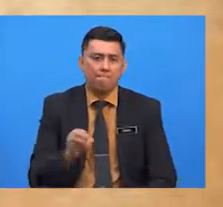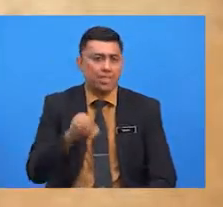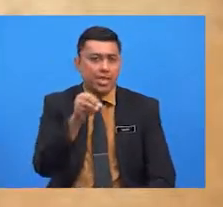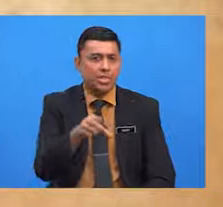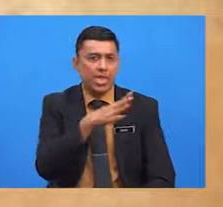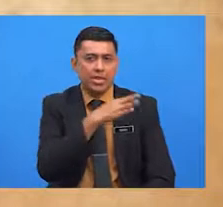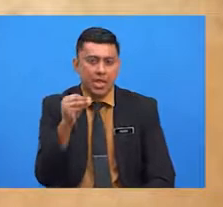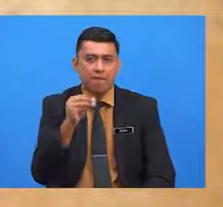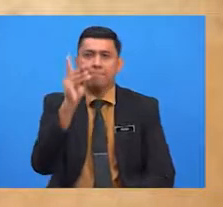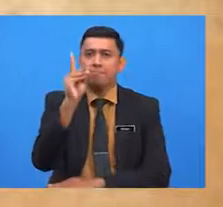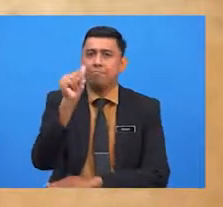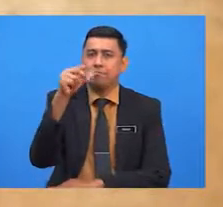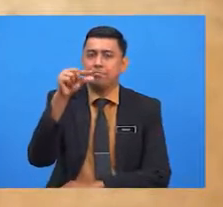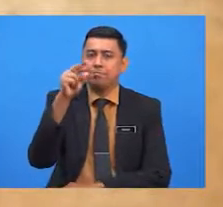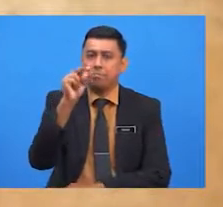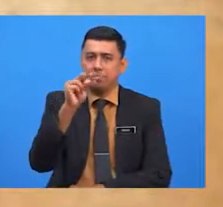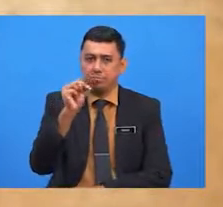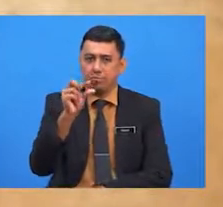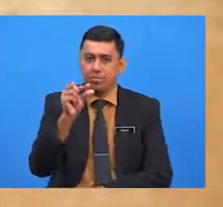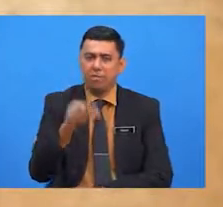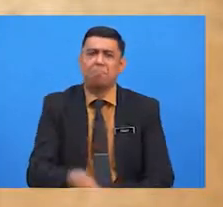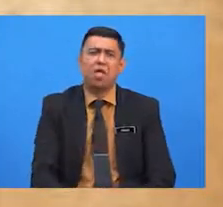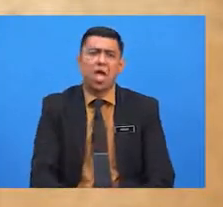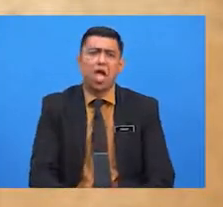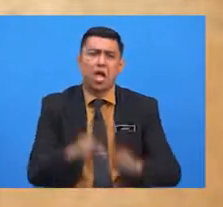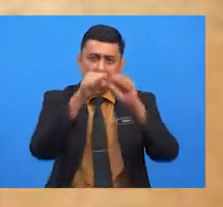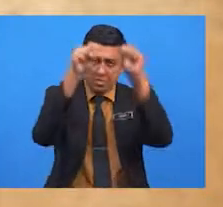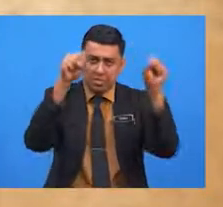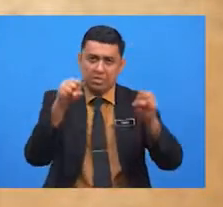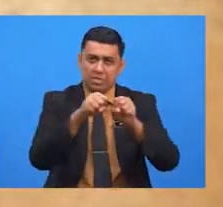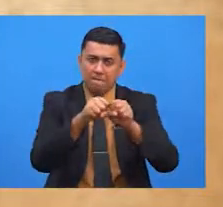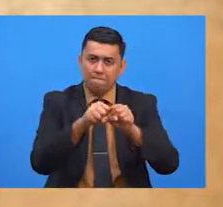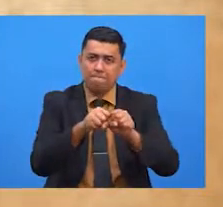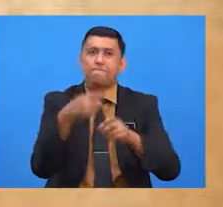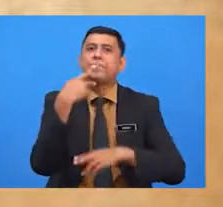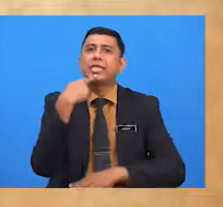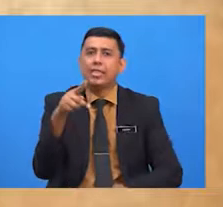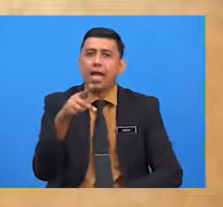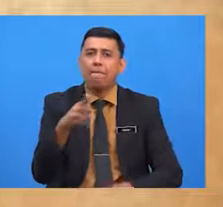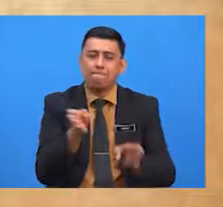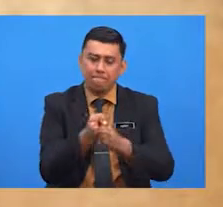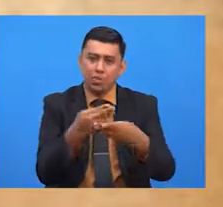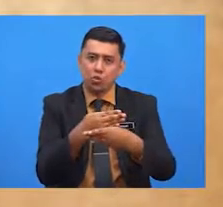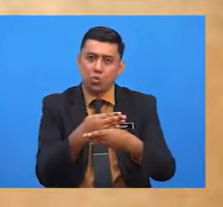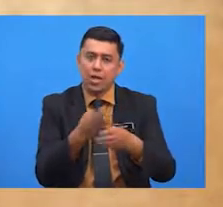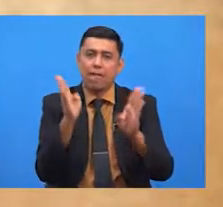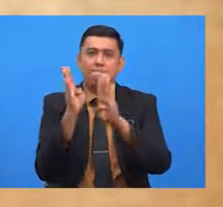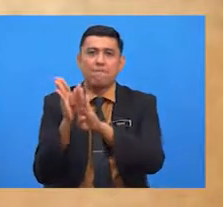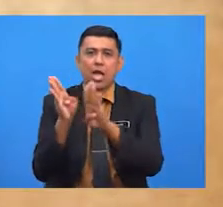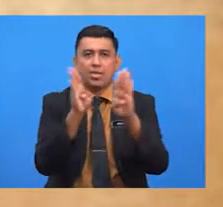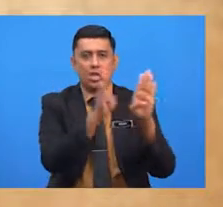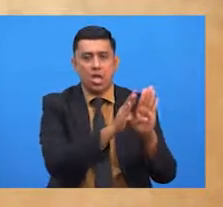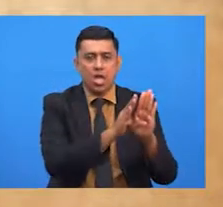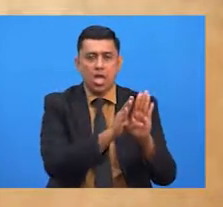perdagangan, sistem pemerintahan, pembentukan bandar, pengkhususan